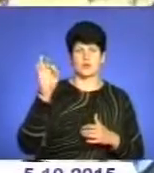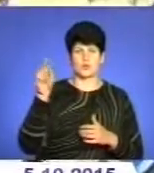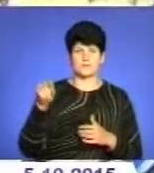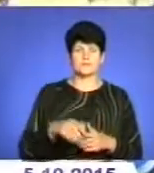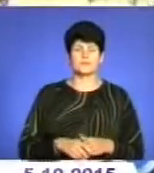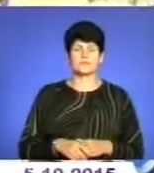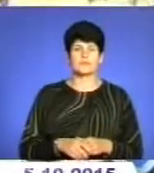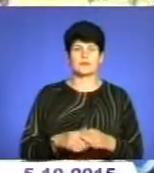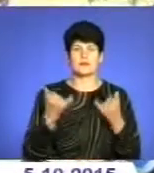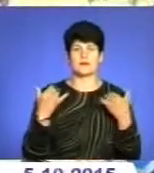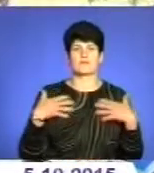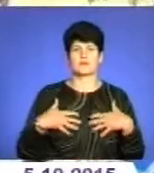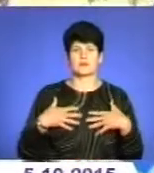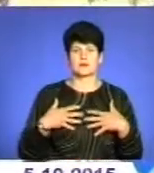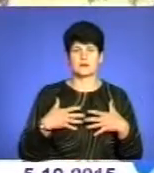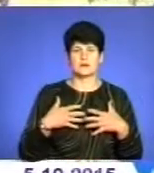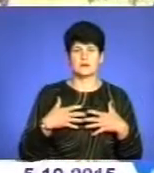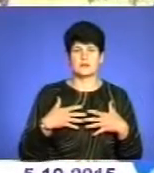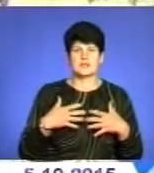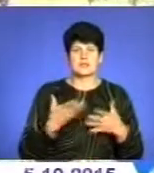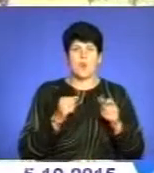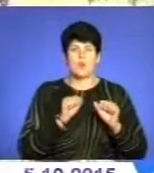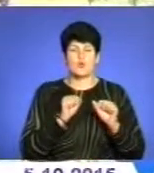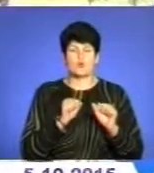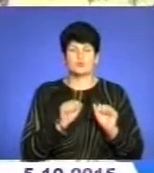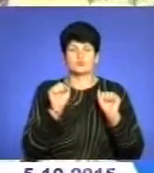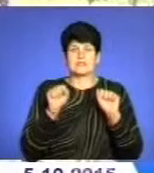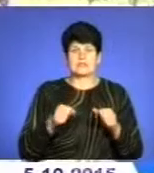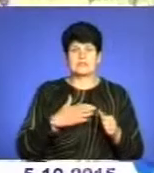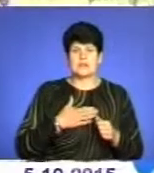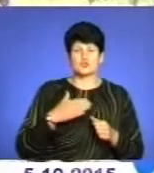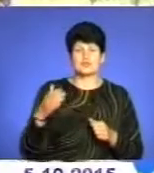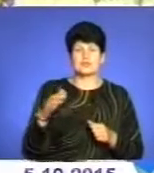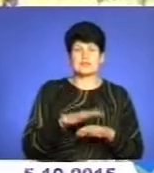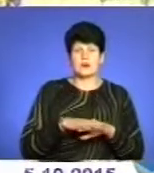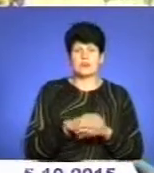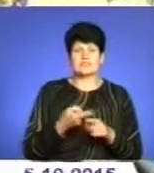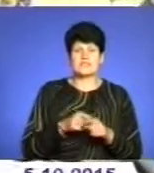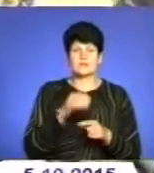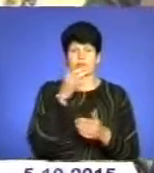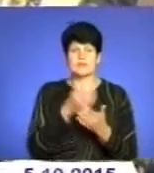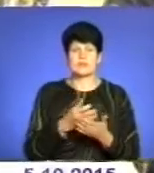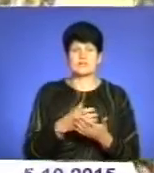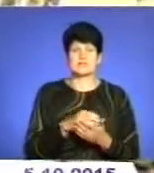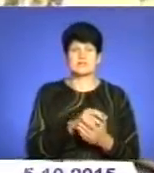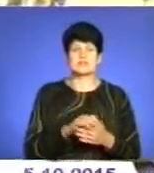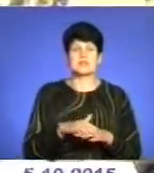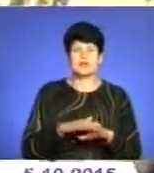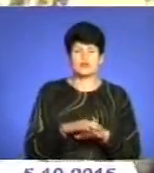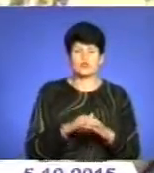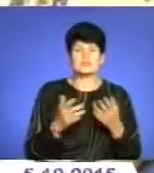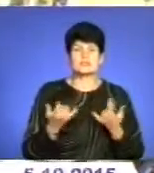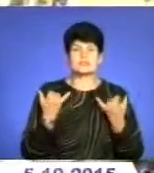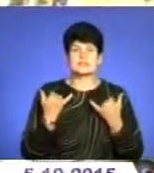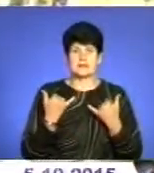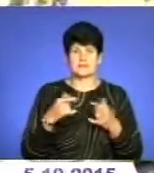Зараз Україна знаходиться в стані війни. І обороноздатність нашого народу – це перш за все відповідальність самого народу. Оскільки зараз у